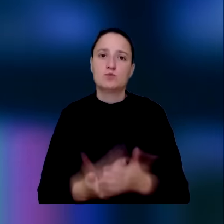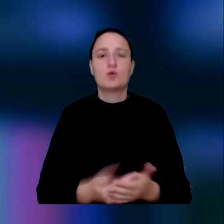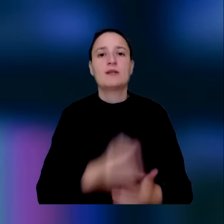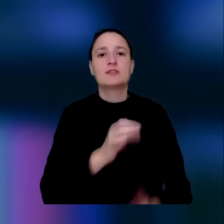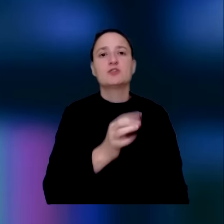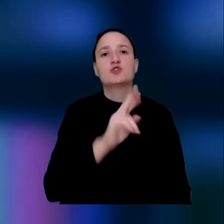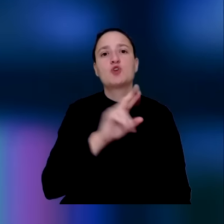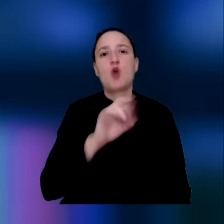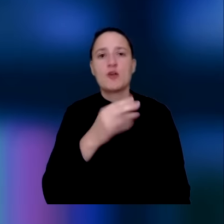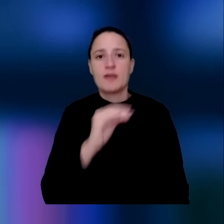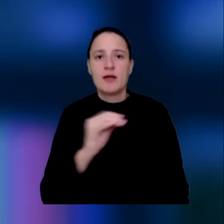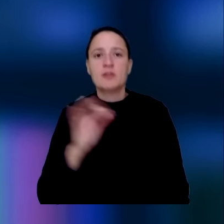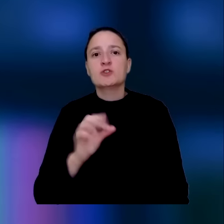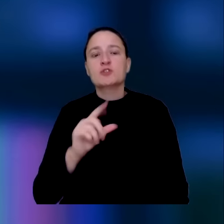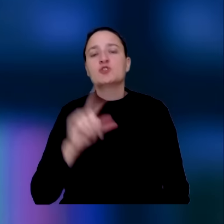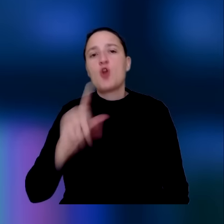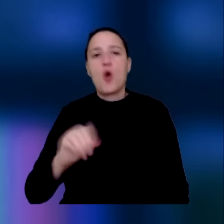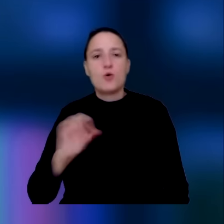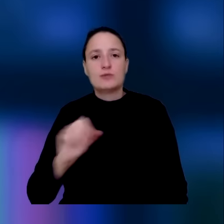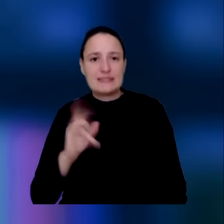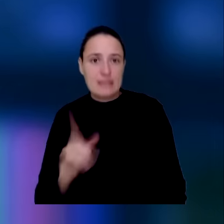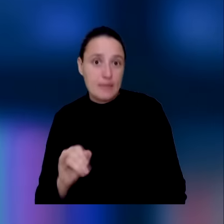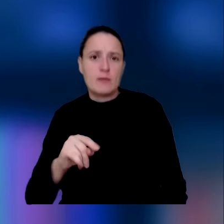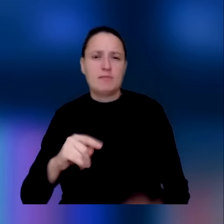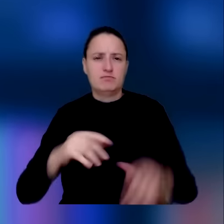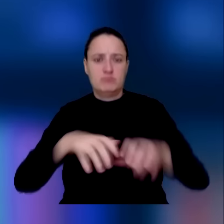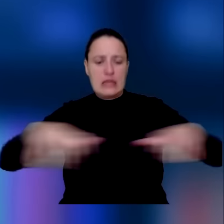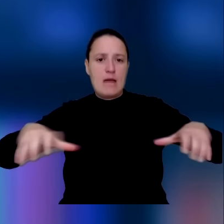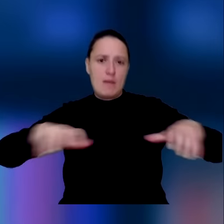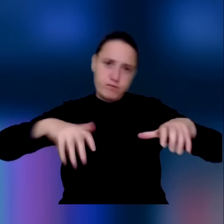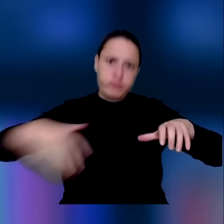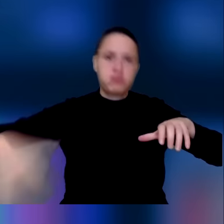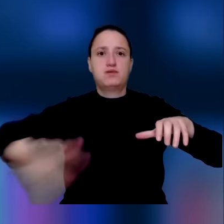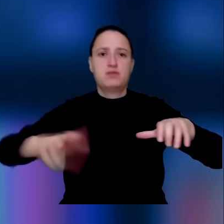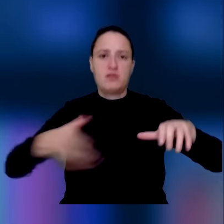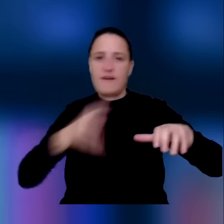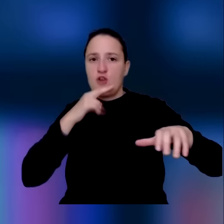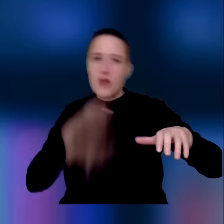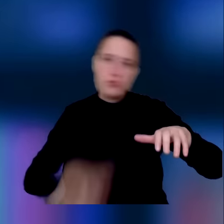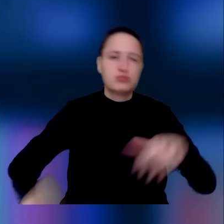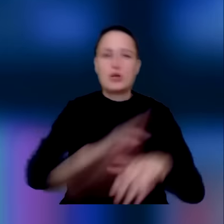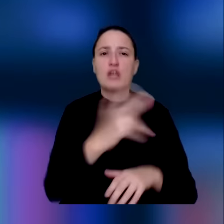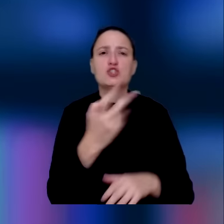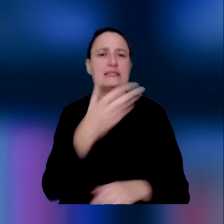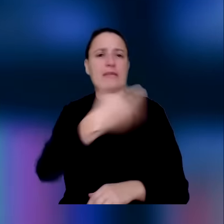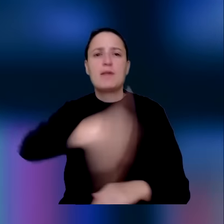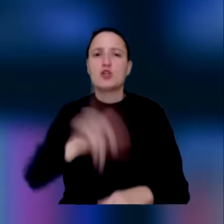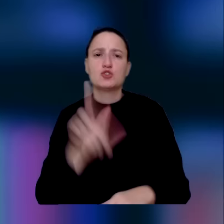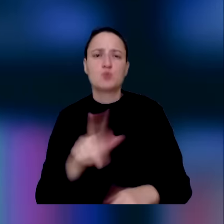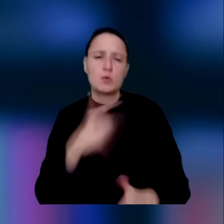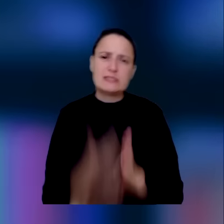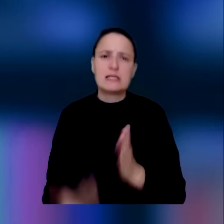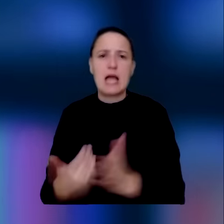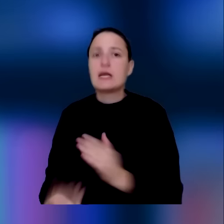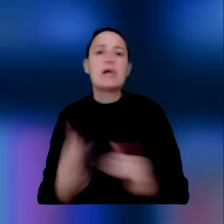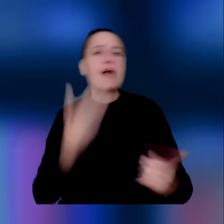pękła tama. Miasto zostało całkowicie zalane, a straty szacowane są na ponad 300 milionów złotych. Jak wygląda sytuacja wokół tamy w